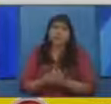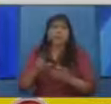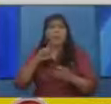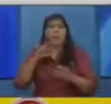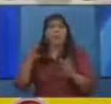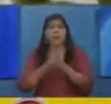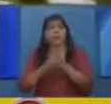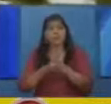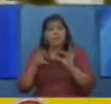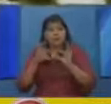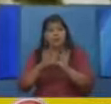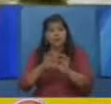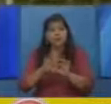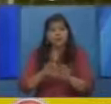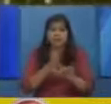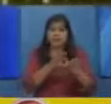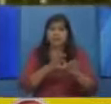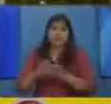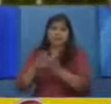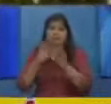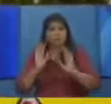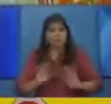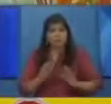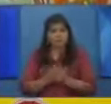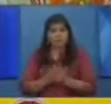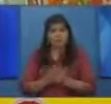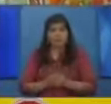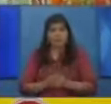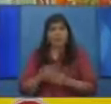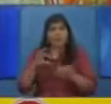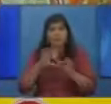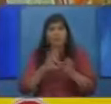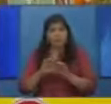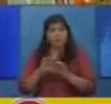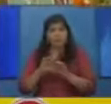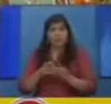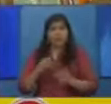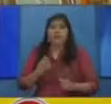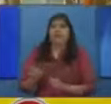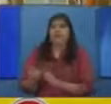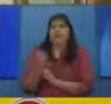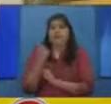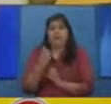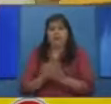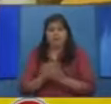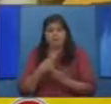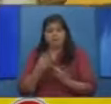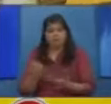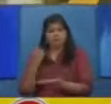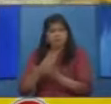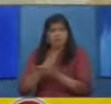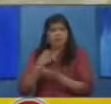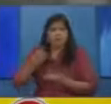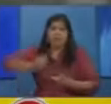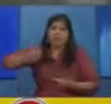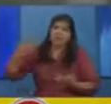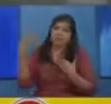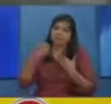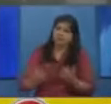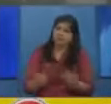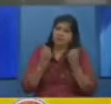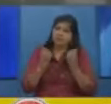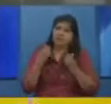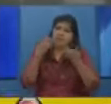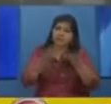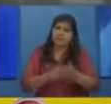से एकजुट किया। साथियों, यूनिटी इज पावर, यूनिटी इज स्ट्रेंथ,